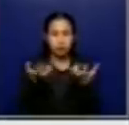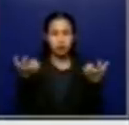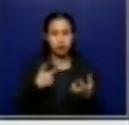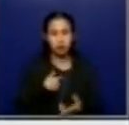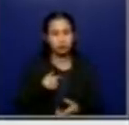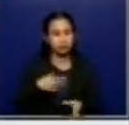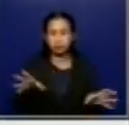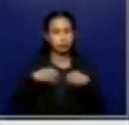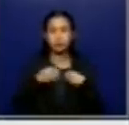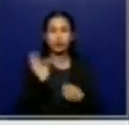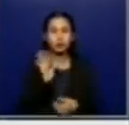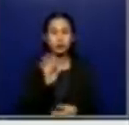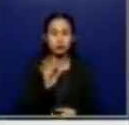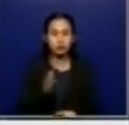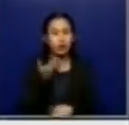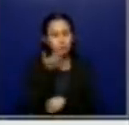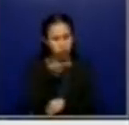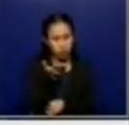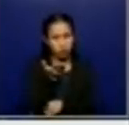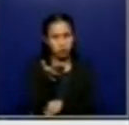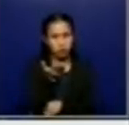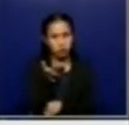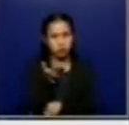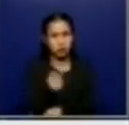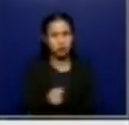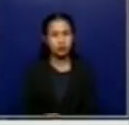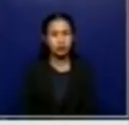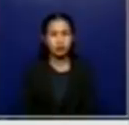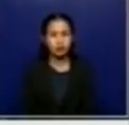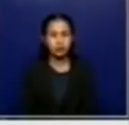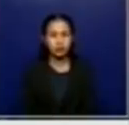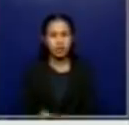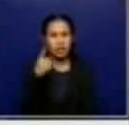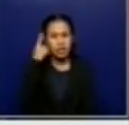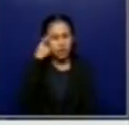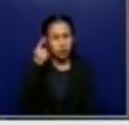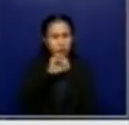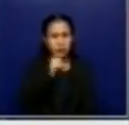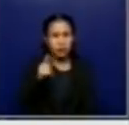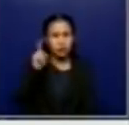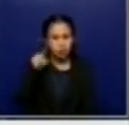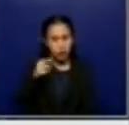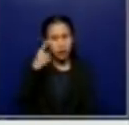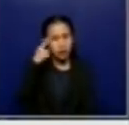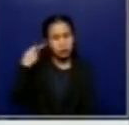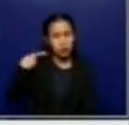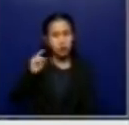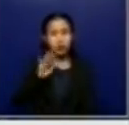ผมไม่เห็นด้วยครับท่านประธานครับขอร้องครับอย่าเห็นแก่บางเรื่องบางเราต้องเห็นแก่ประโยชน์ประเทศชา